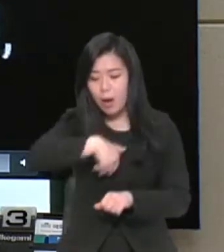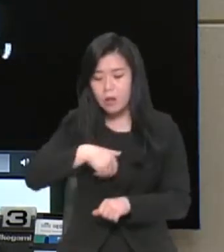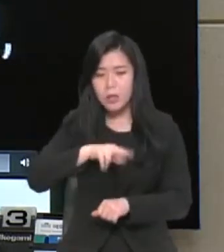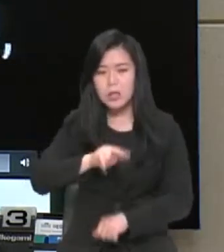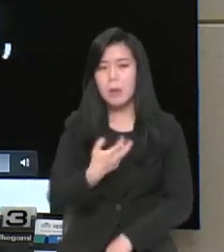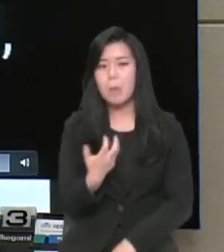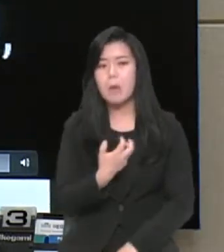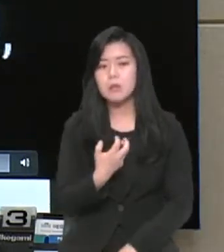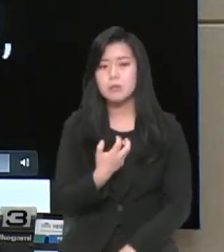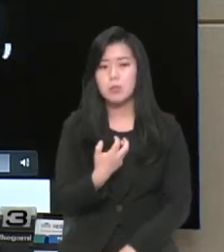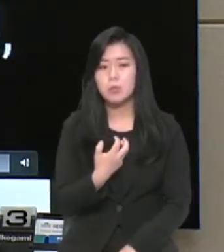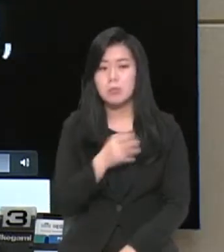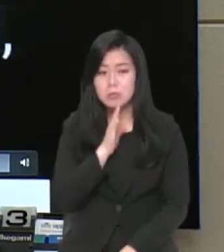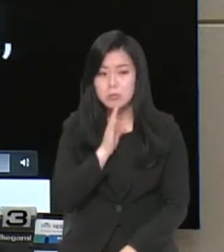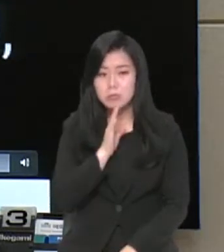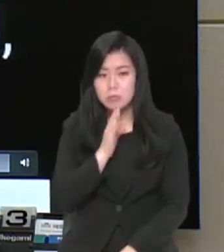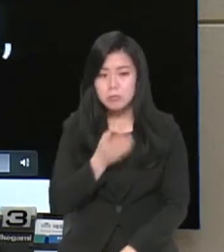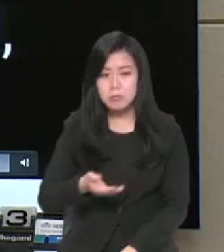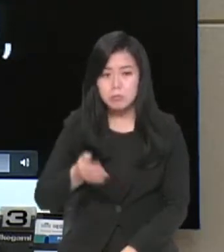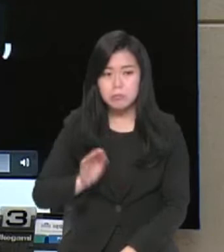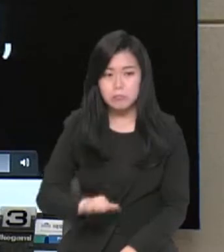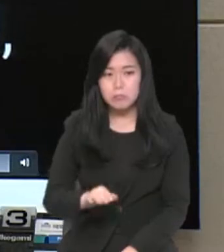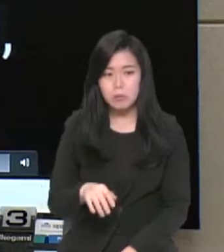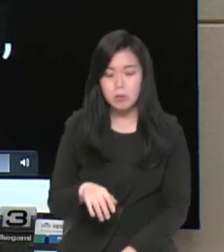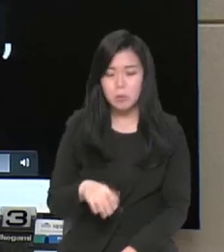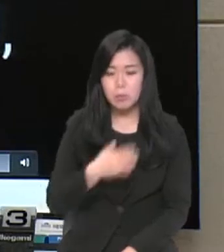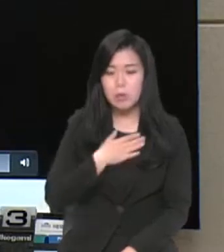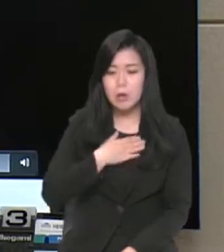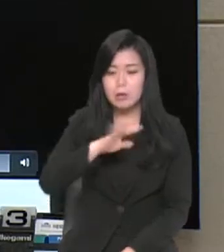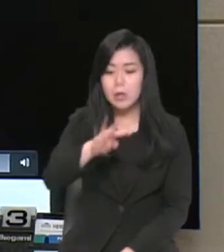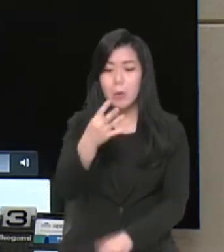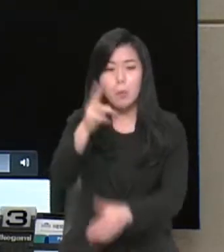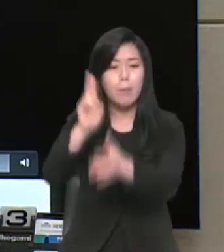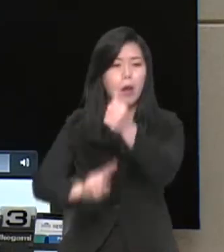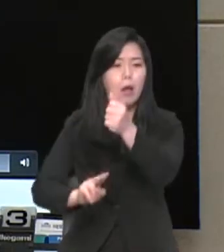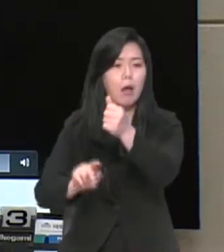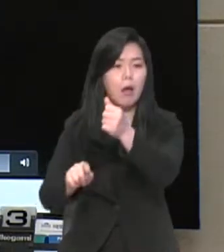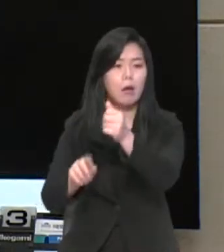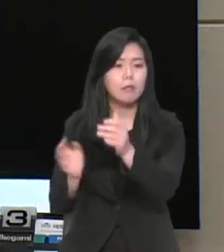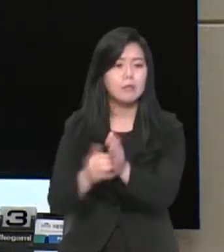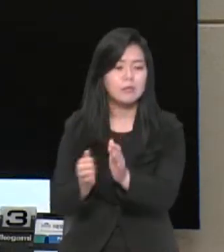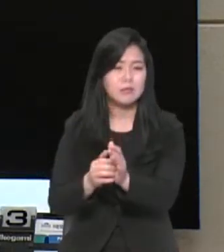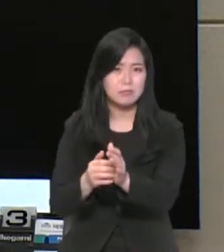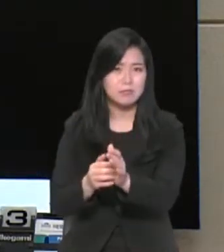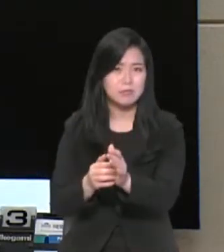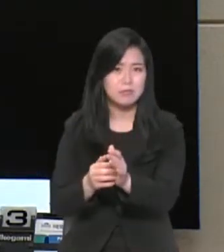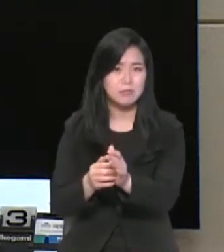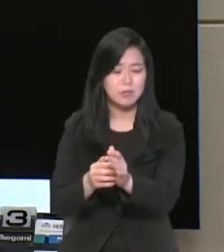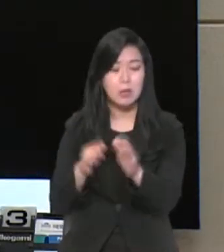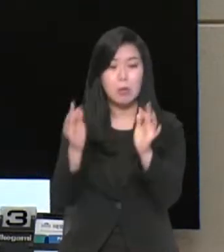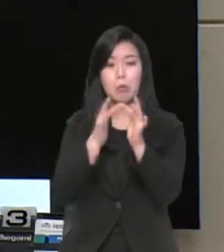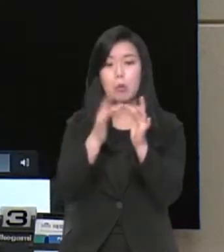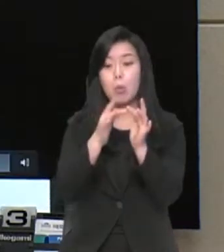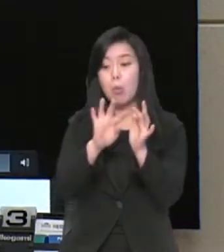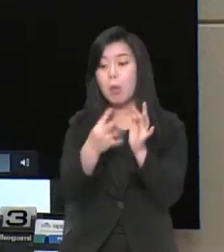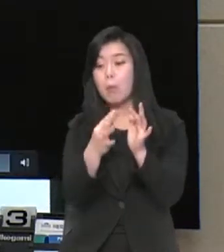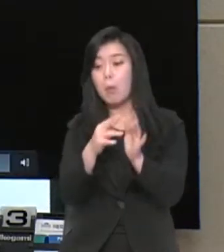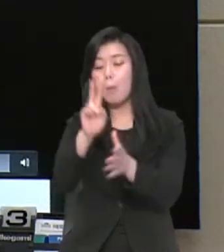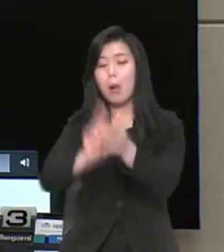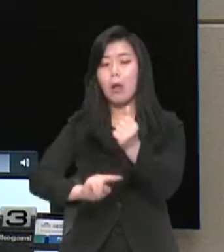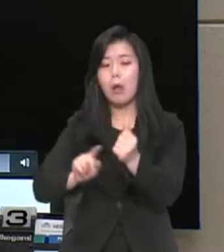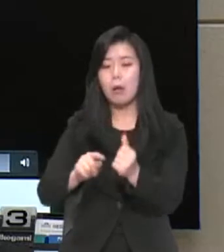280원 해도 400, 그러니까 480원 받아도 400원, 500원 받아도 뭐 인터넷으로 400원 받아도 단가가 나오는